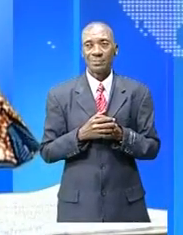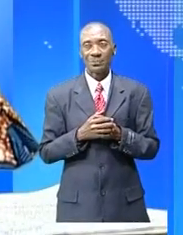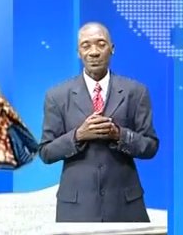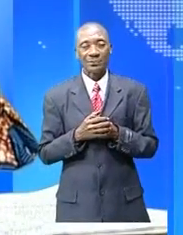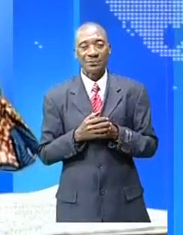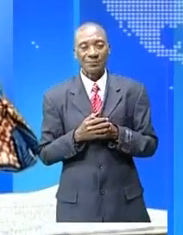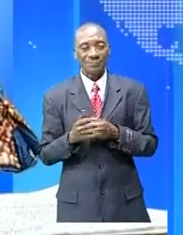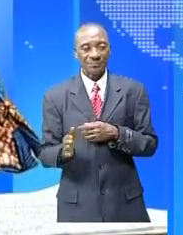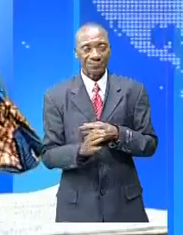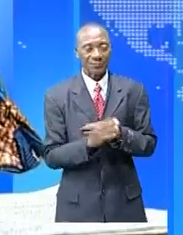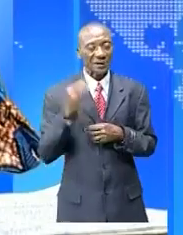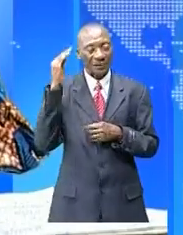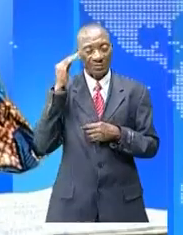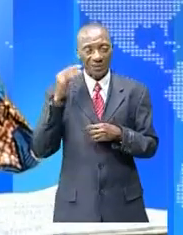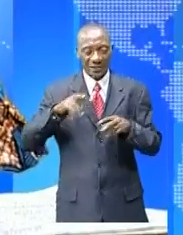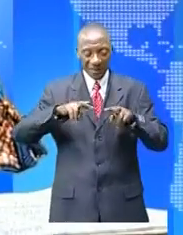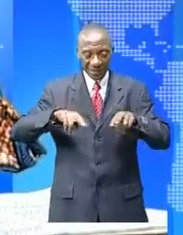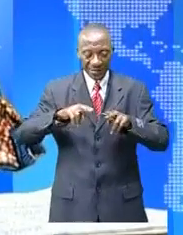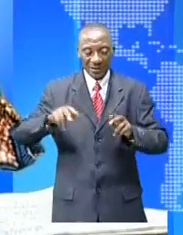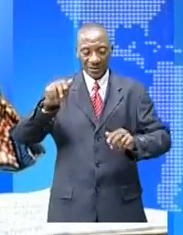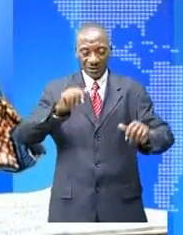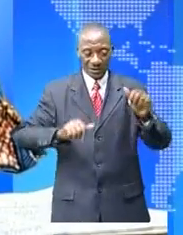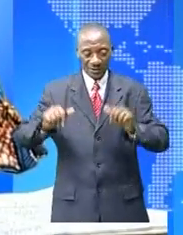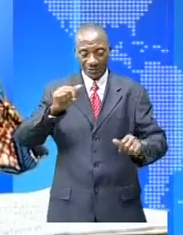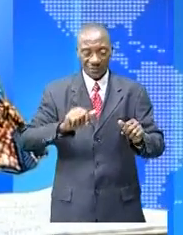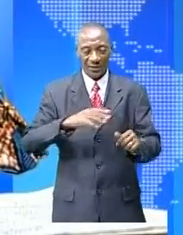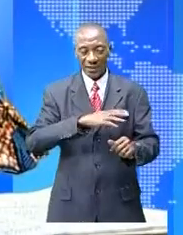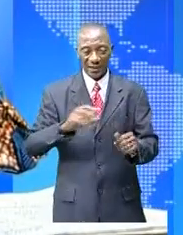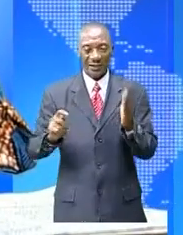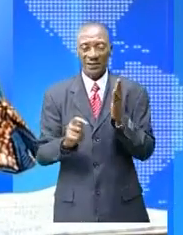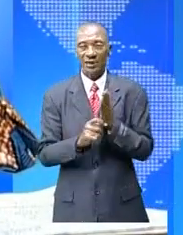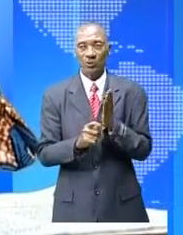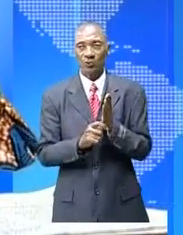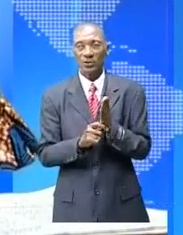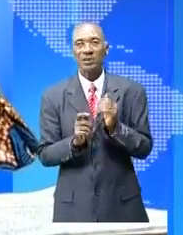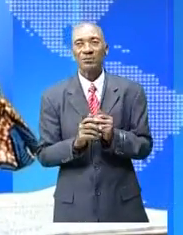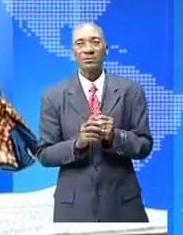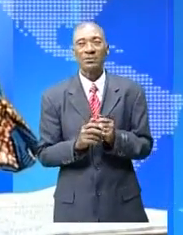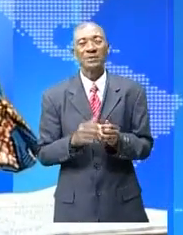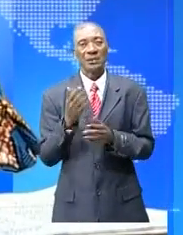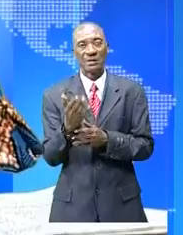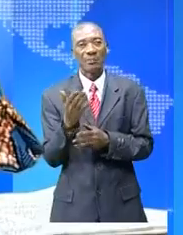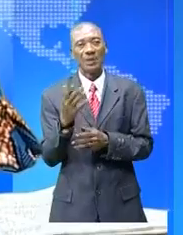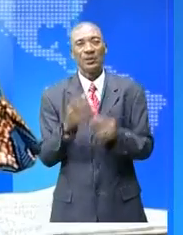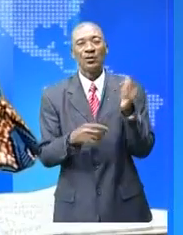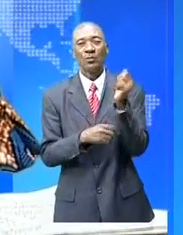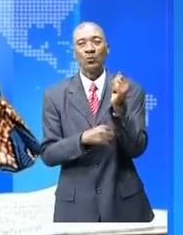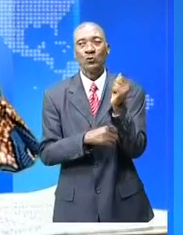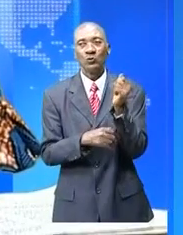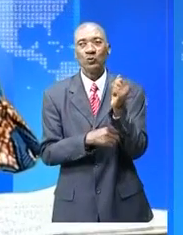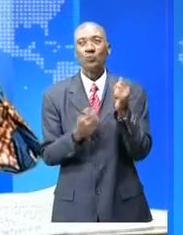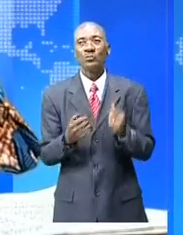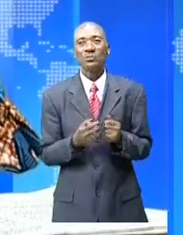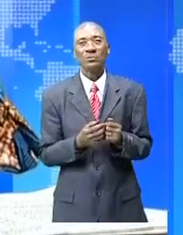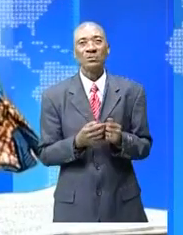De la recherche scientifique et innovation technologique, José Panda Kabangu demande à toutes les personnes qui ont entrepris